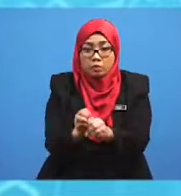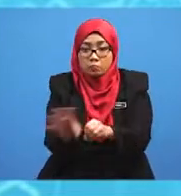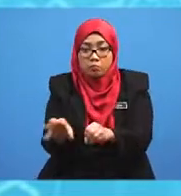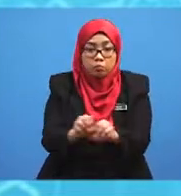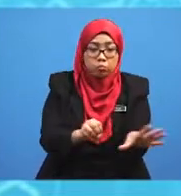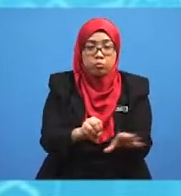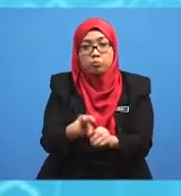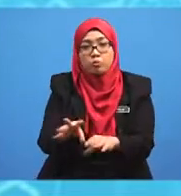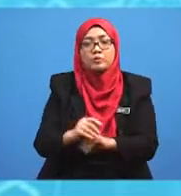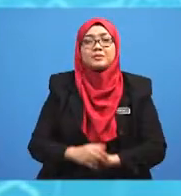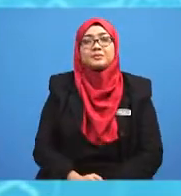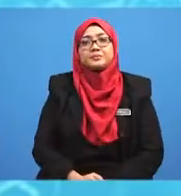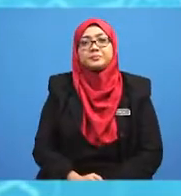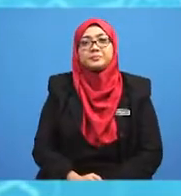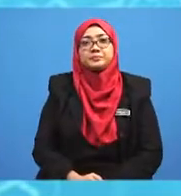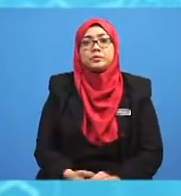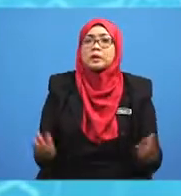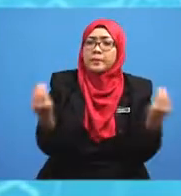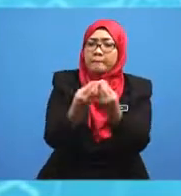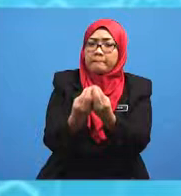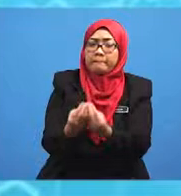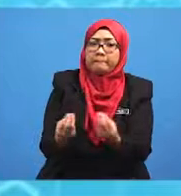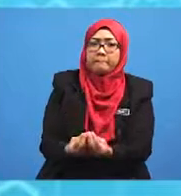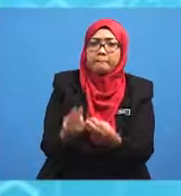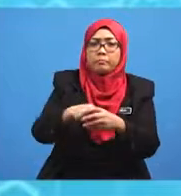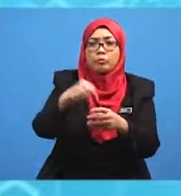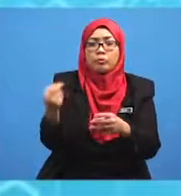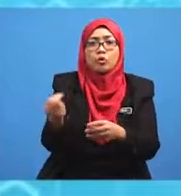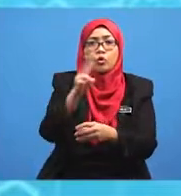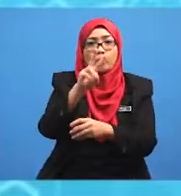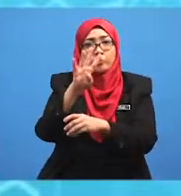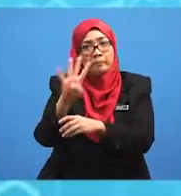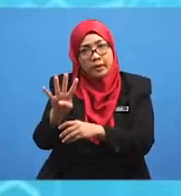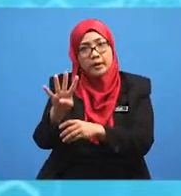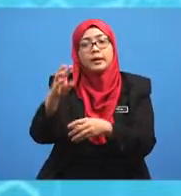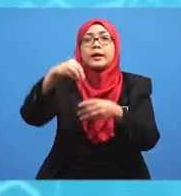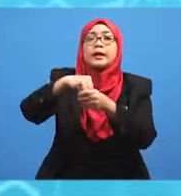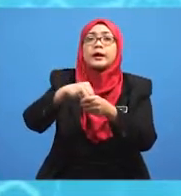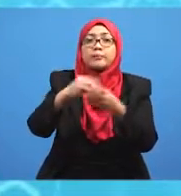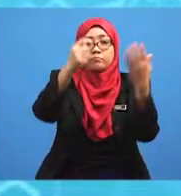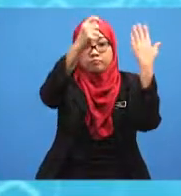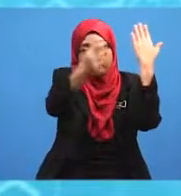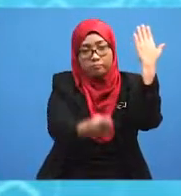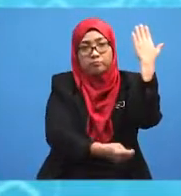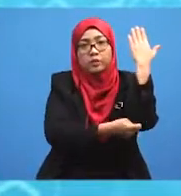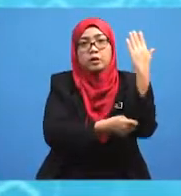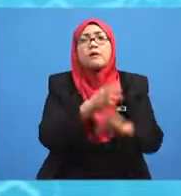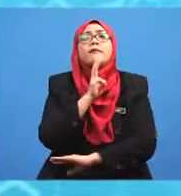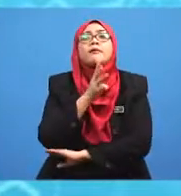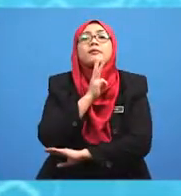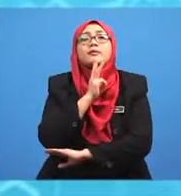mencampurkan natrium-24 ke dalam air dalam tangki penyimpanan. 3.